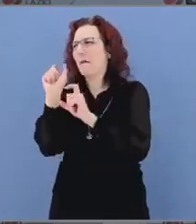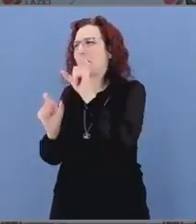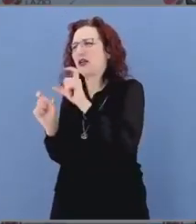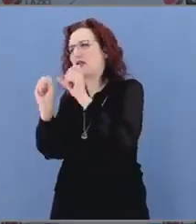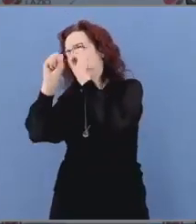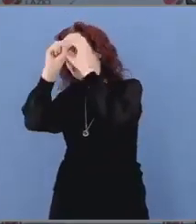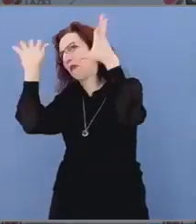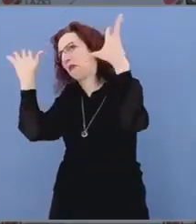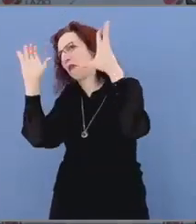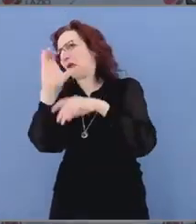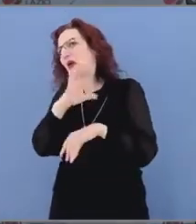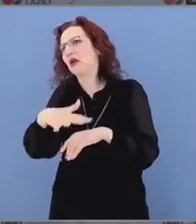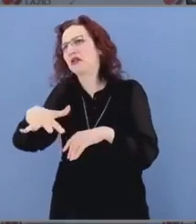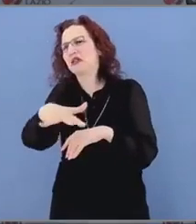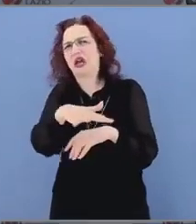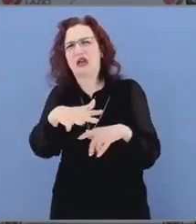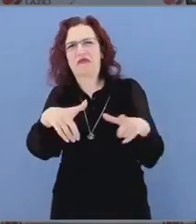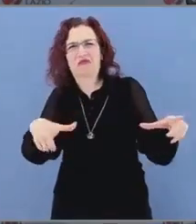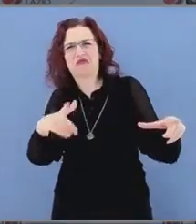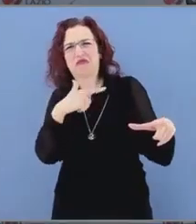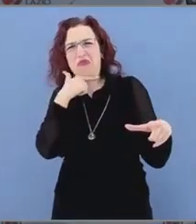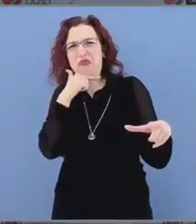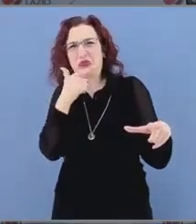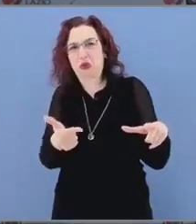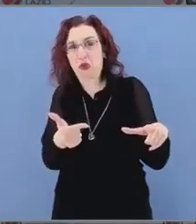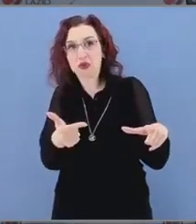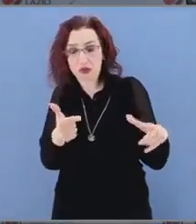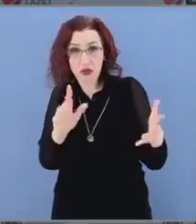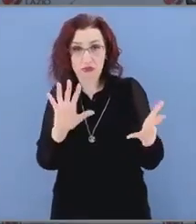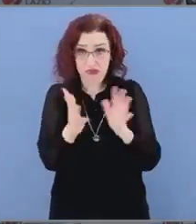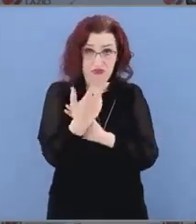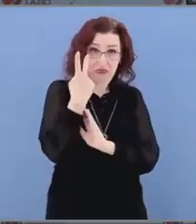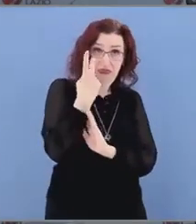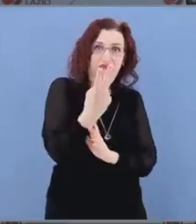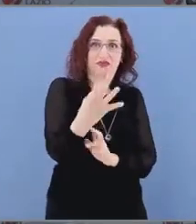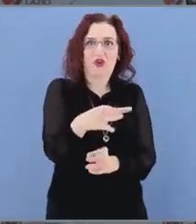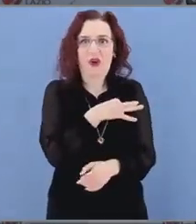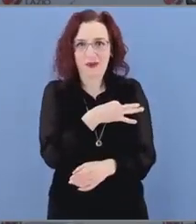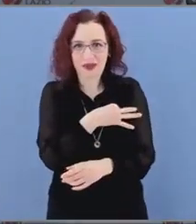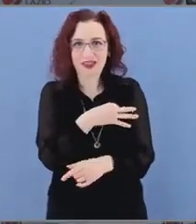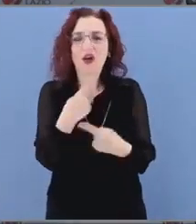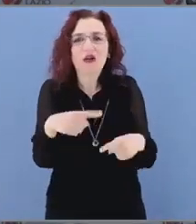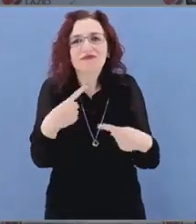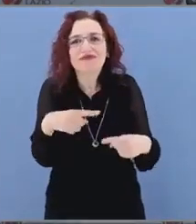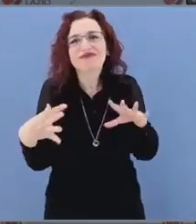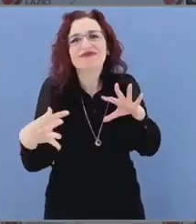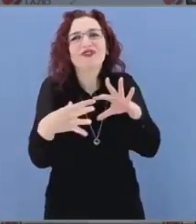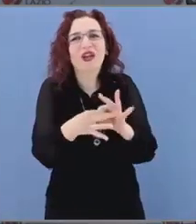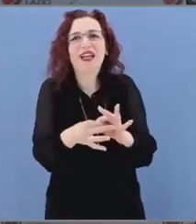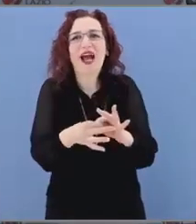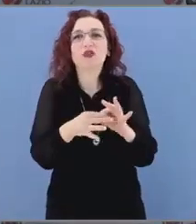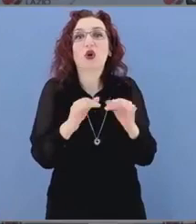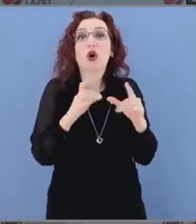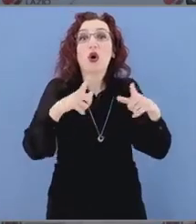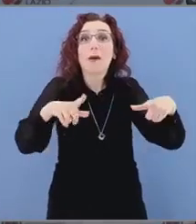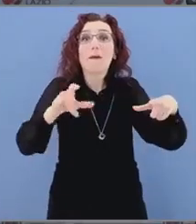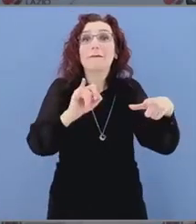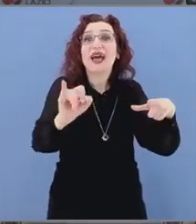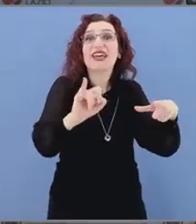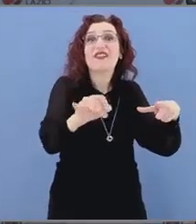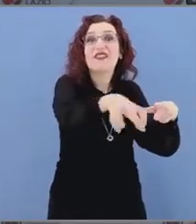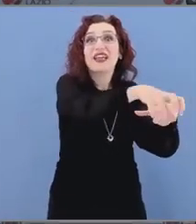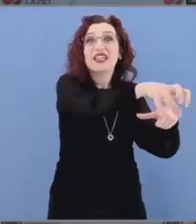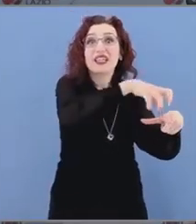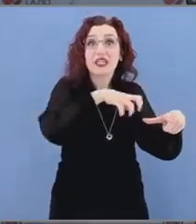quartiere non è proprio quello della bellezza. Ecco, io penso che è proprio questo il tema. Parlare di periferie significa parlare di questo elemento. Dobbiamo restituire un po'